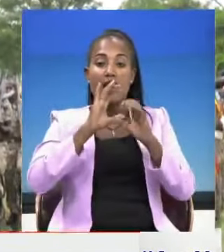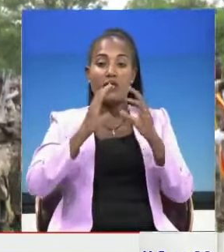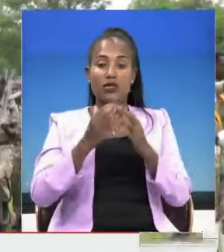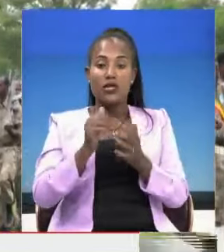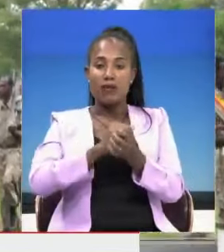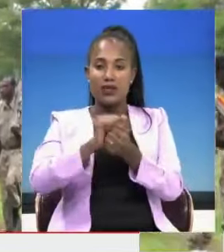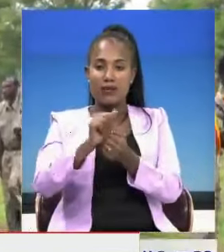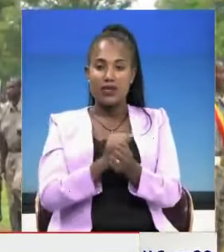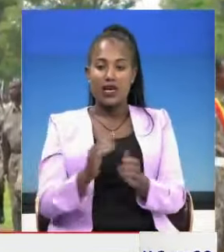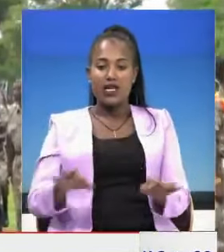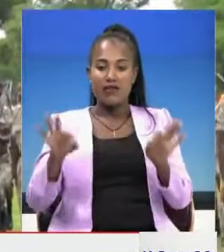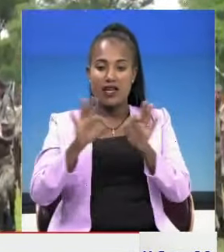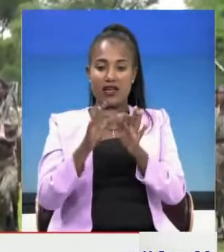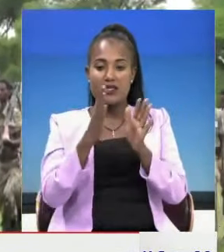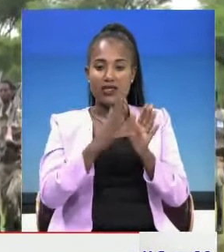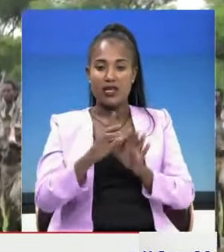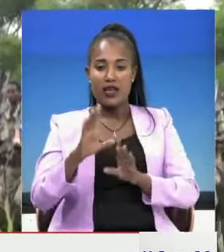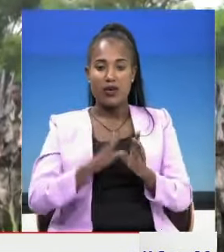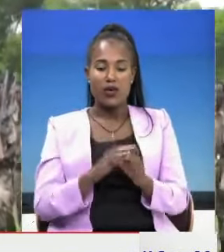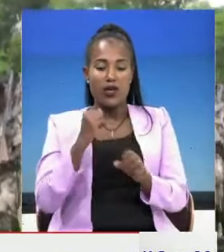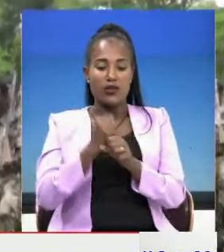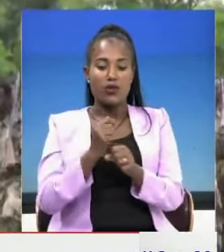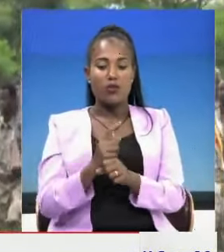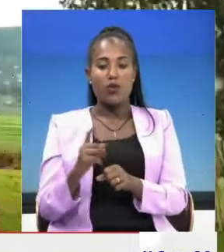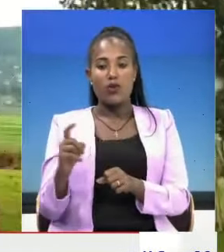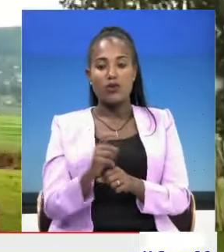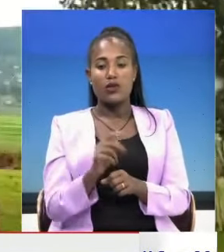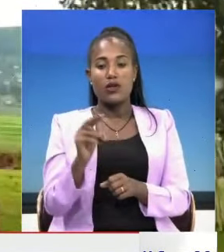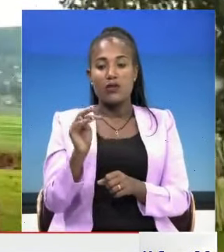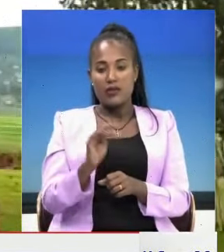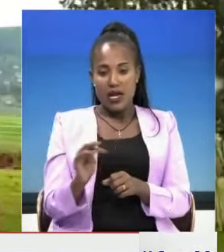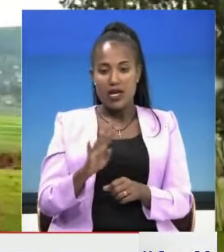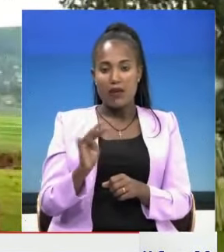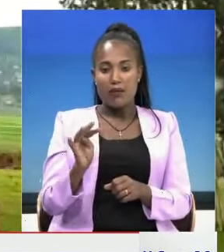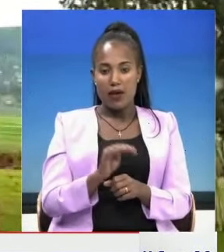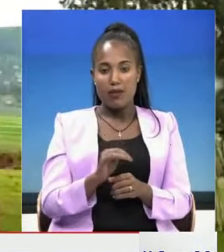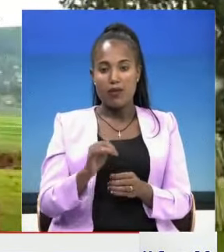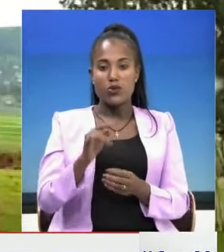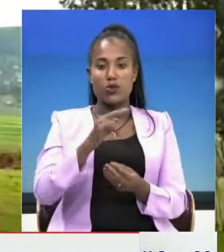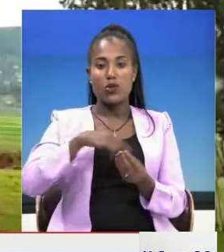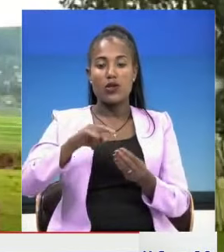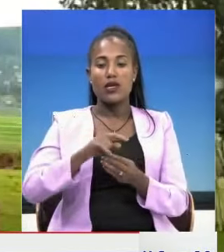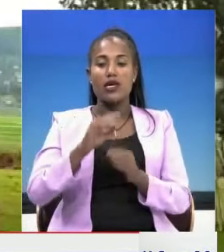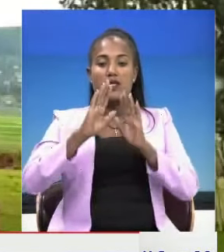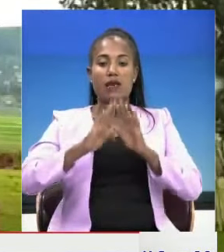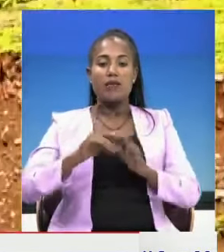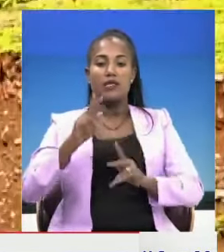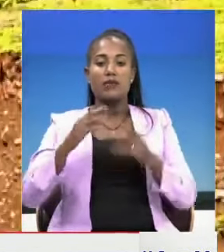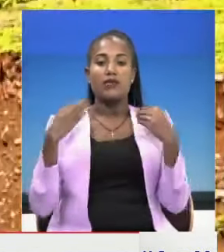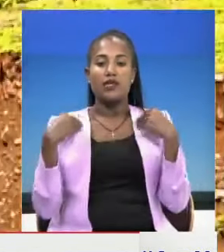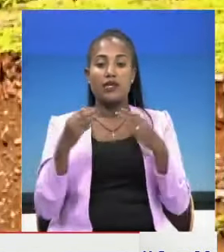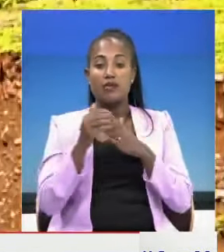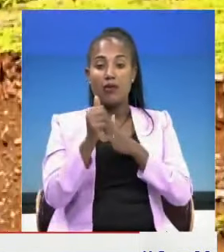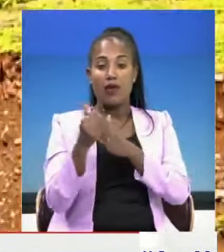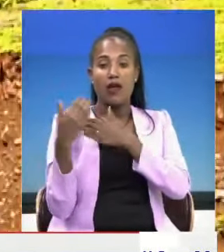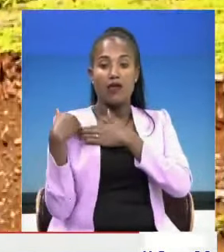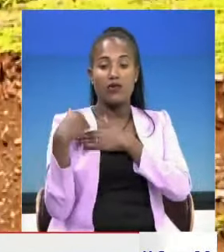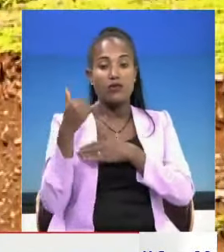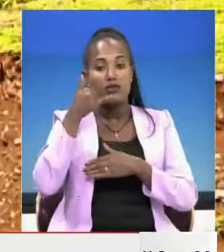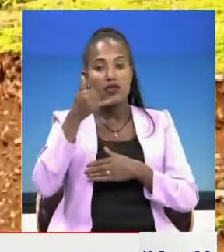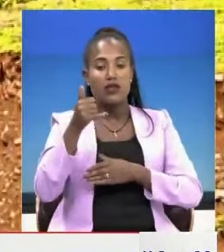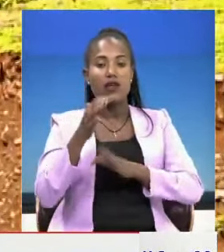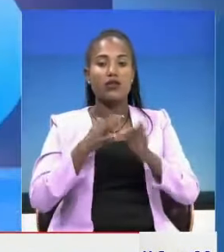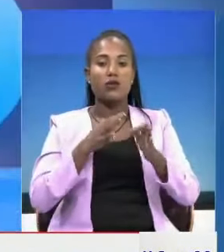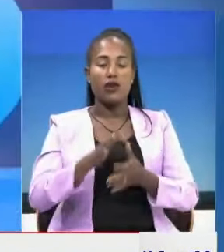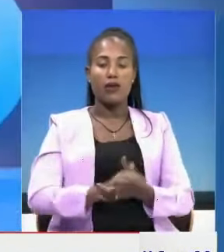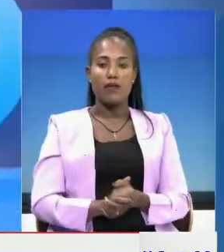ለመደምሰስ አስፈላጊውን ዝግጅት አድርገው እየሰሩ መሆናቸውን የምስራቅና የምዕራብ ጎጃም ዞን የሰላምና የህዝብ ደህንነት መምሪያ ኃላፊዎች በስልክ